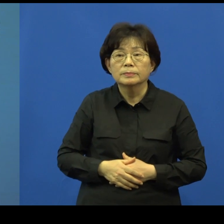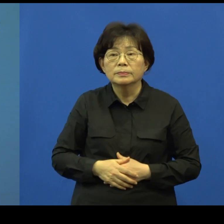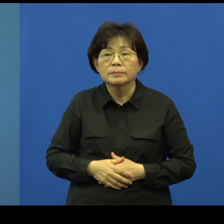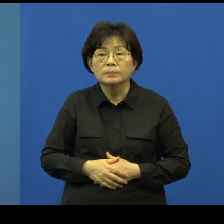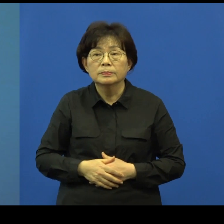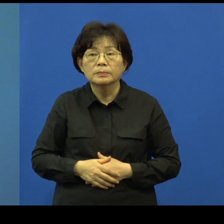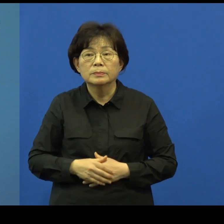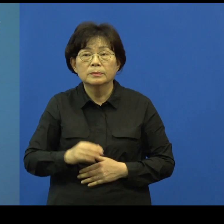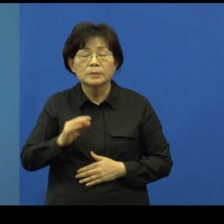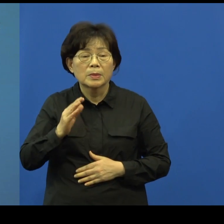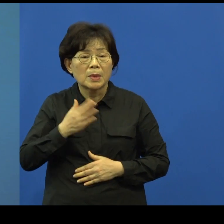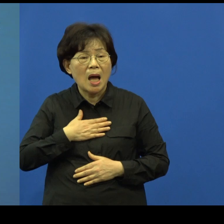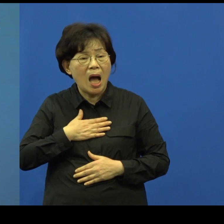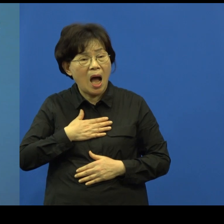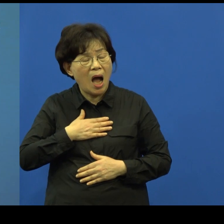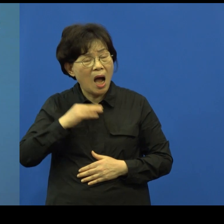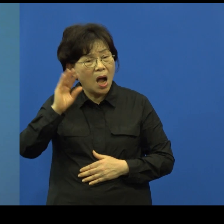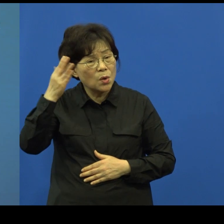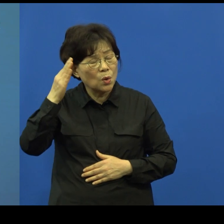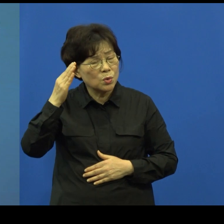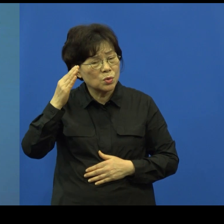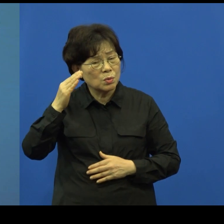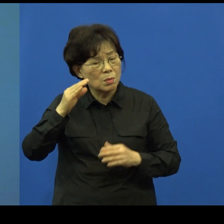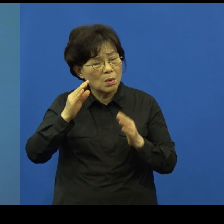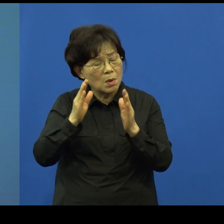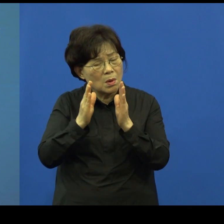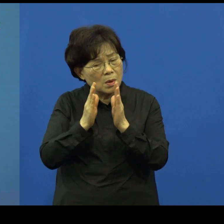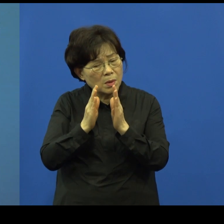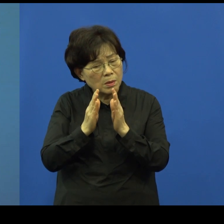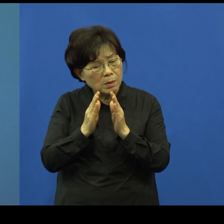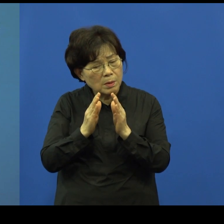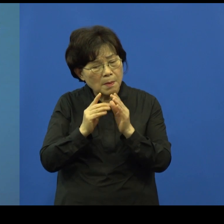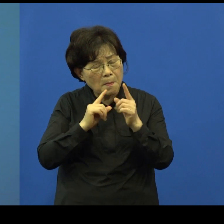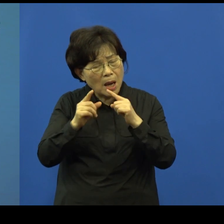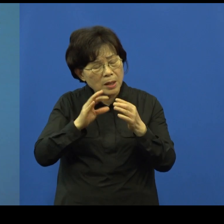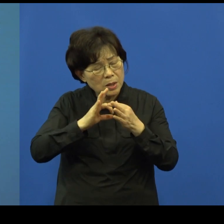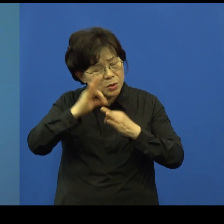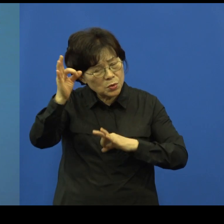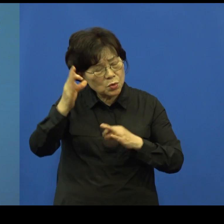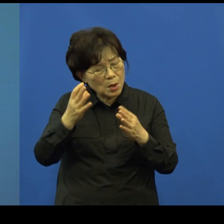내가 요즘 말에 실수가 많다. 그 기도 생활이 필요하다는 얘기예요.